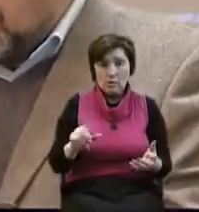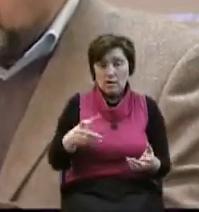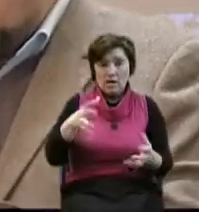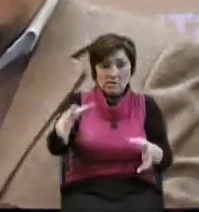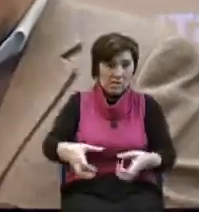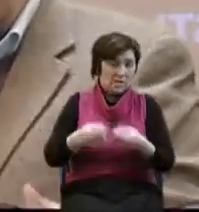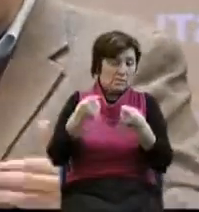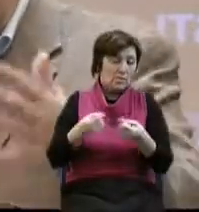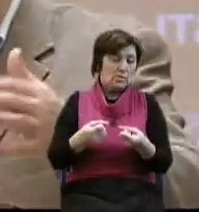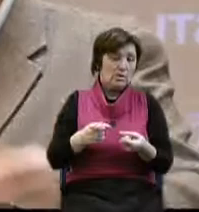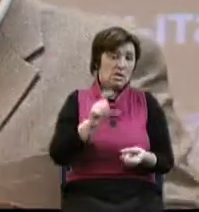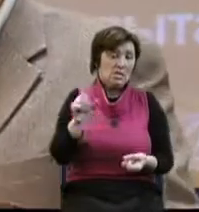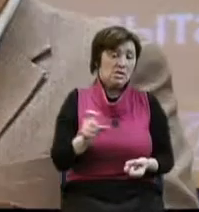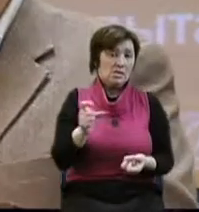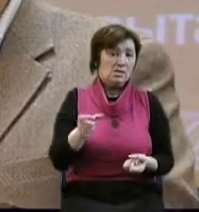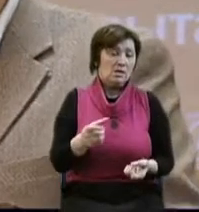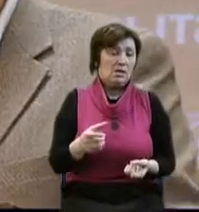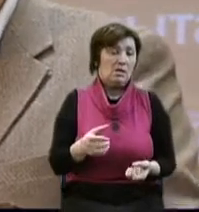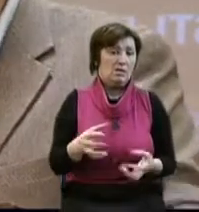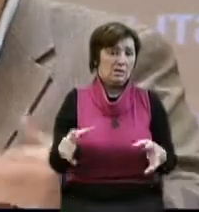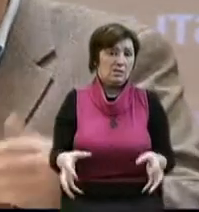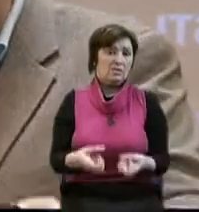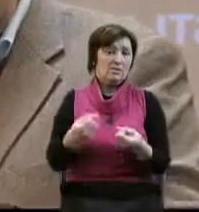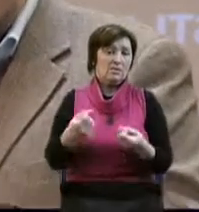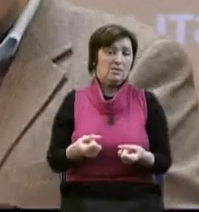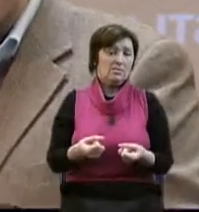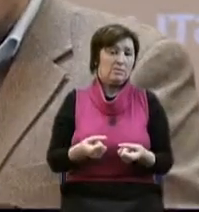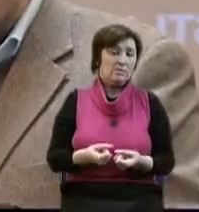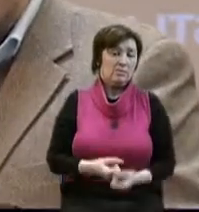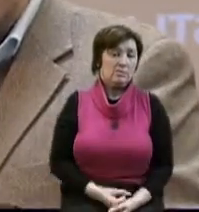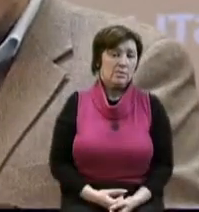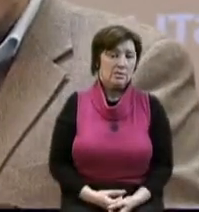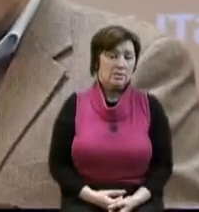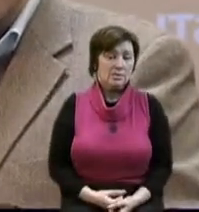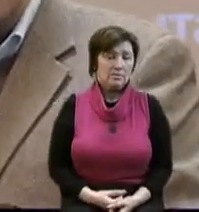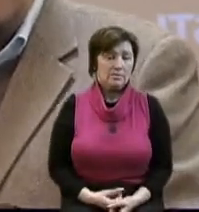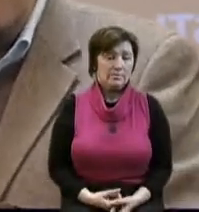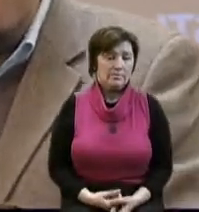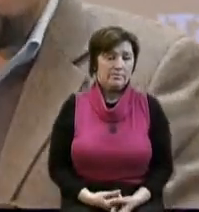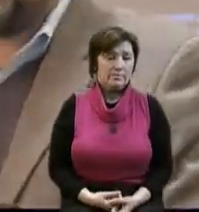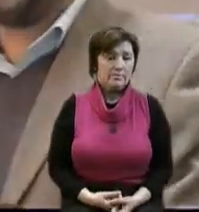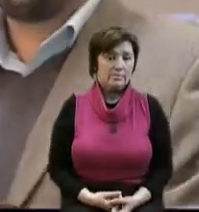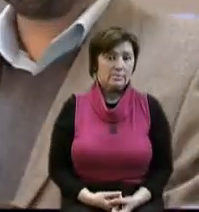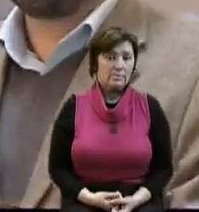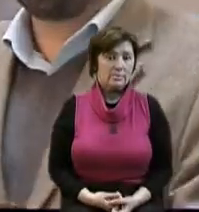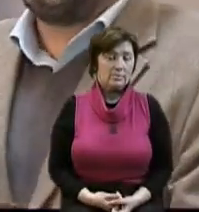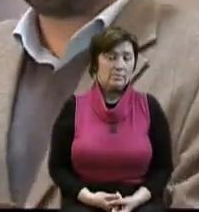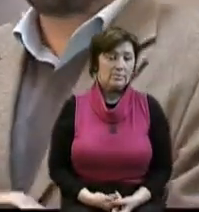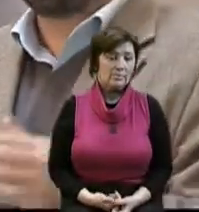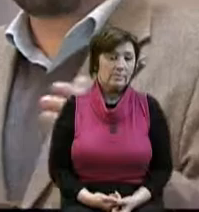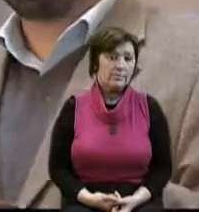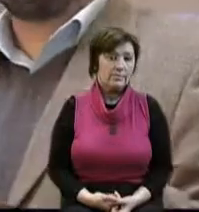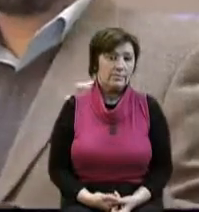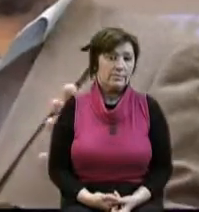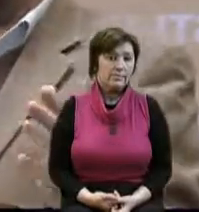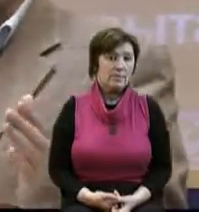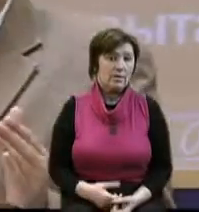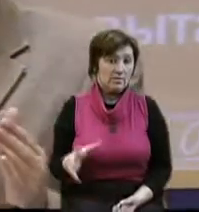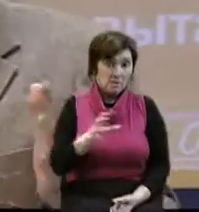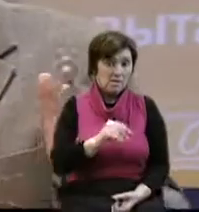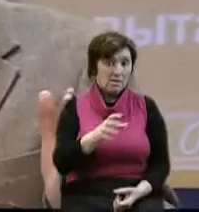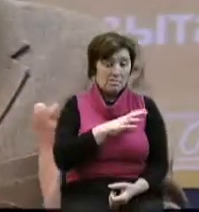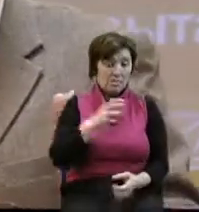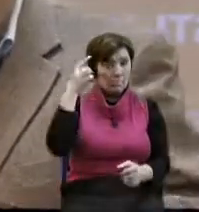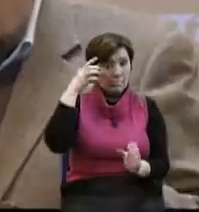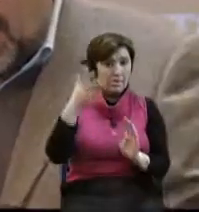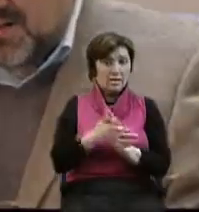ее, не возьмет ли кто-нибудь из вас ее и не вытащит? То есть, по сути, для всех было понятно, что ни